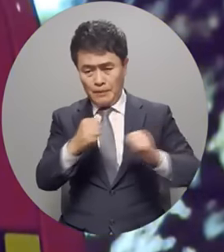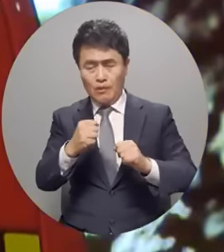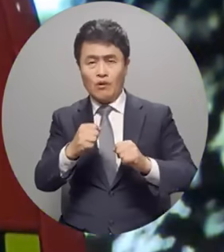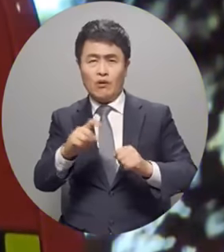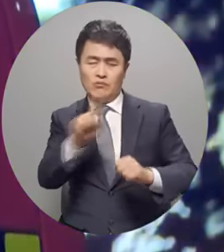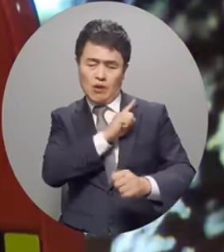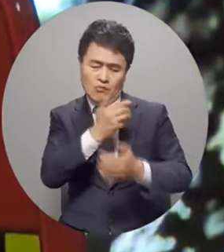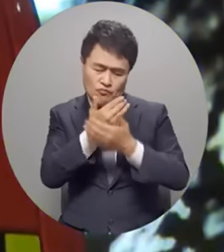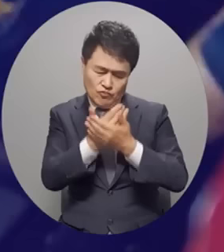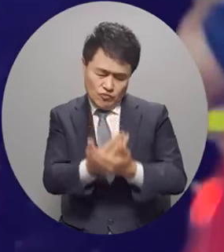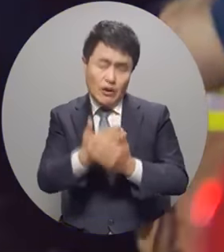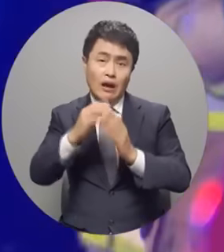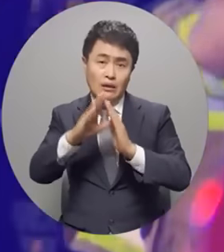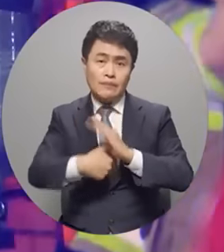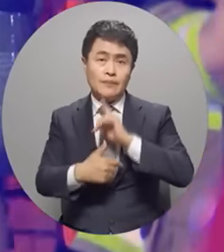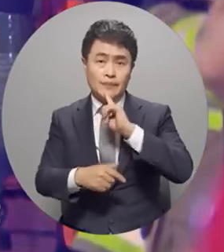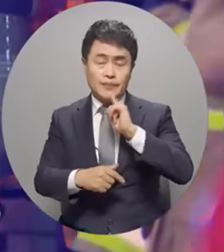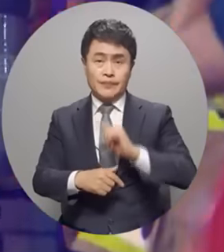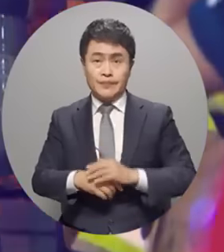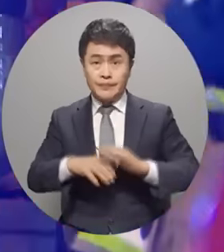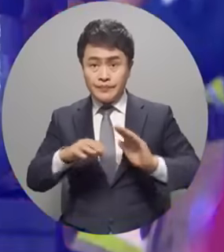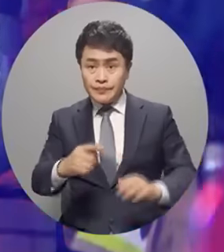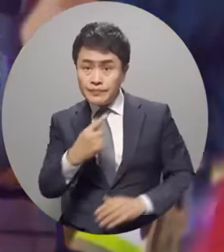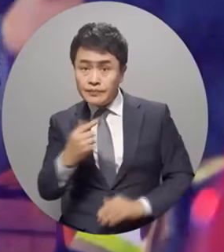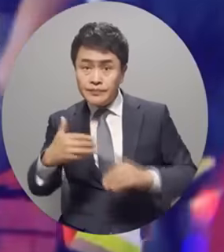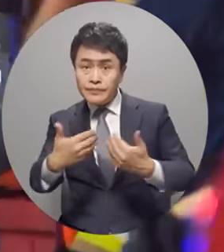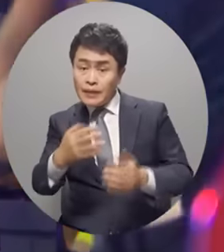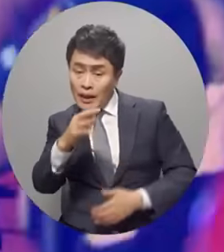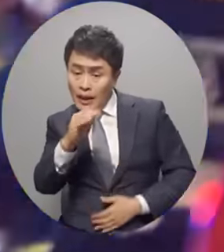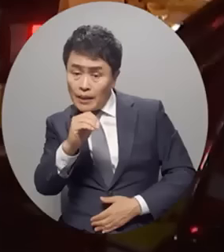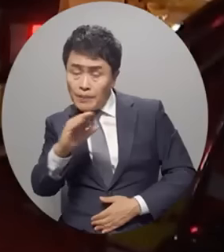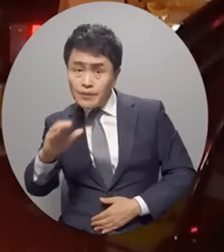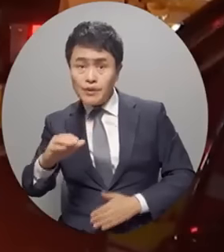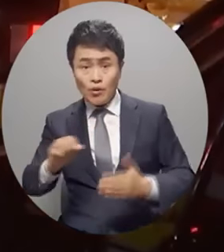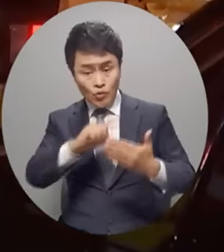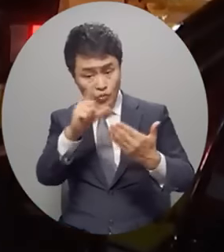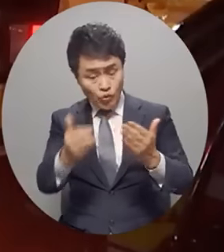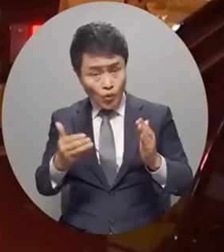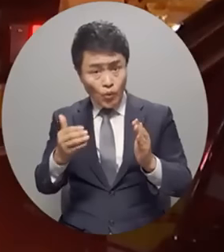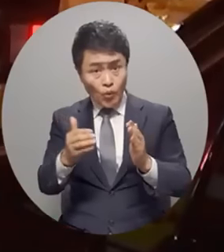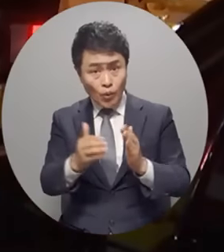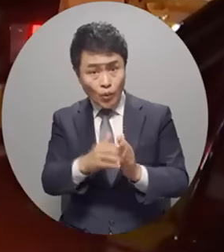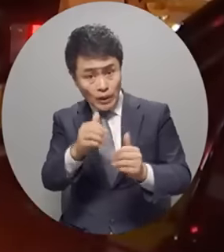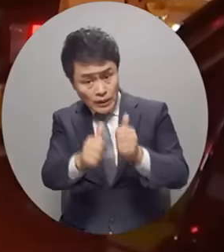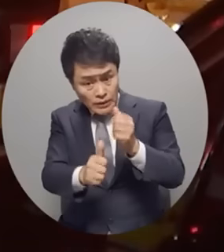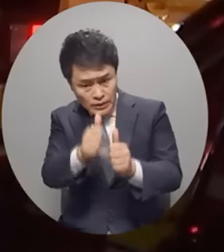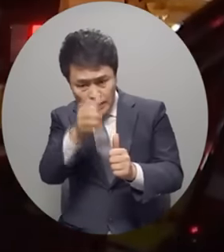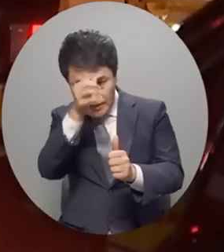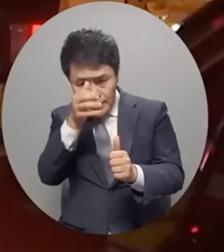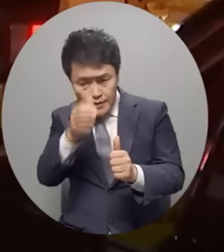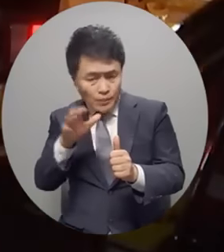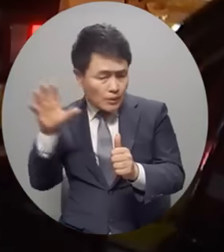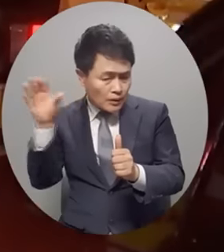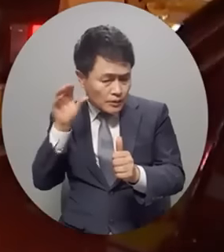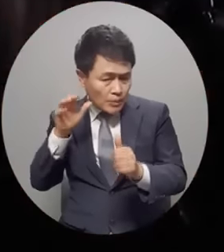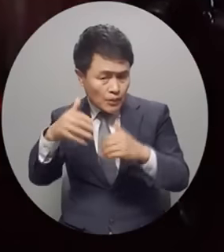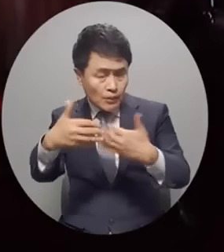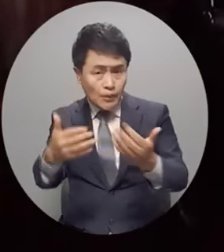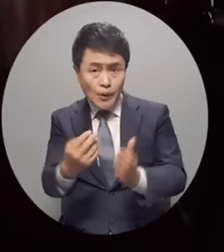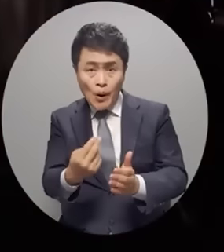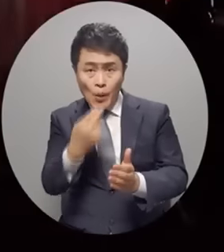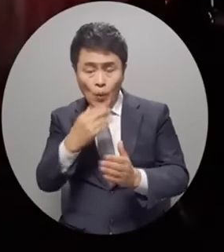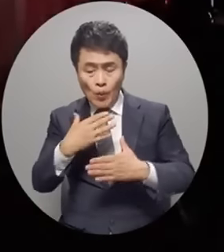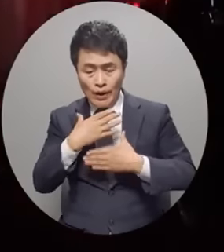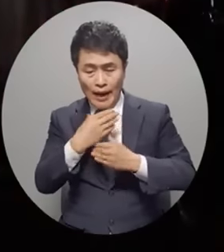무엇보다 중요할 수 있습니다. 소방청은 MBC에 오는 9월까지 실험 및 전문가 자문을 통해